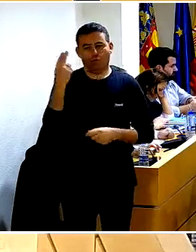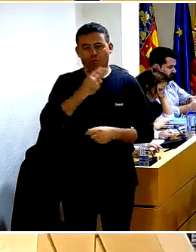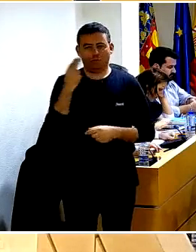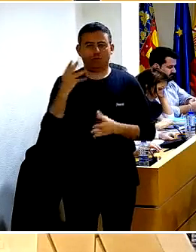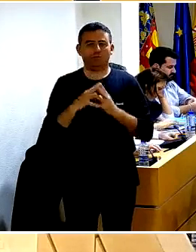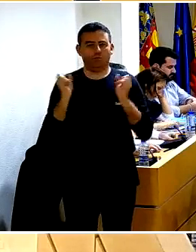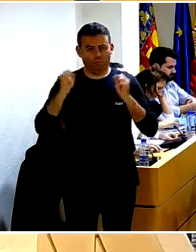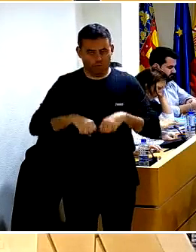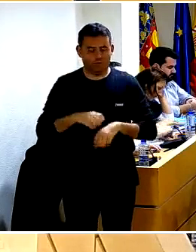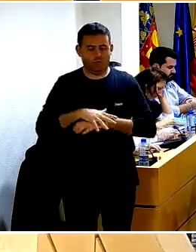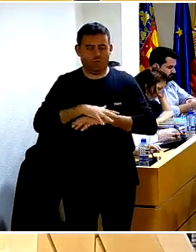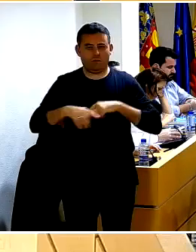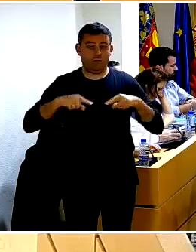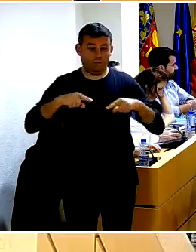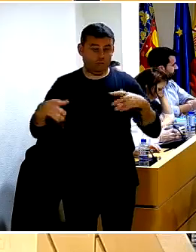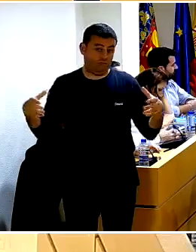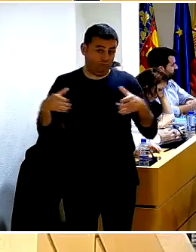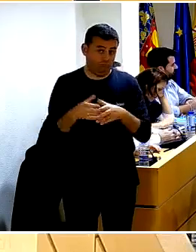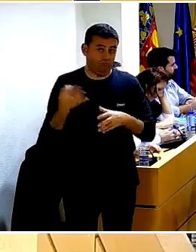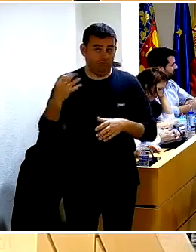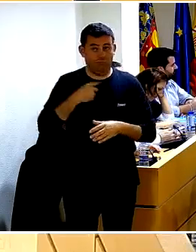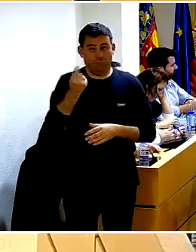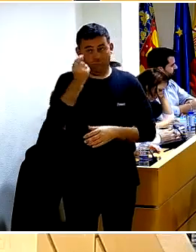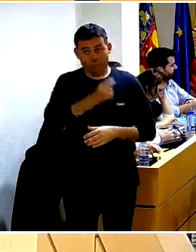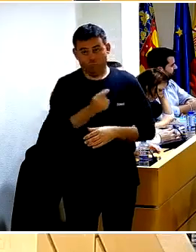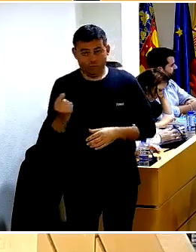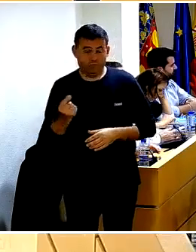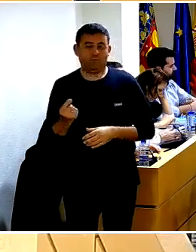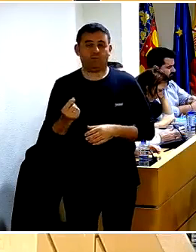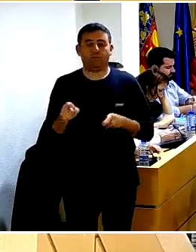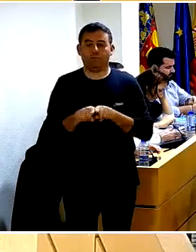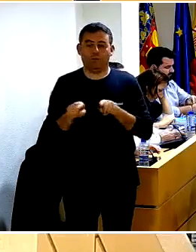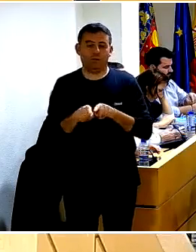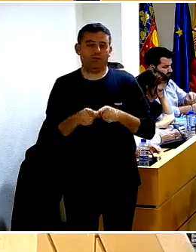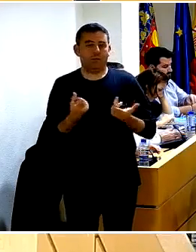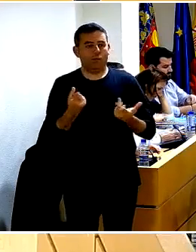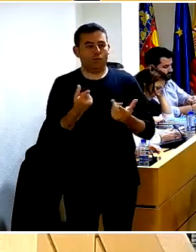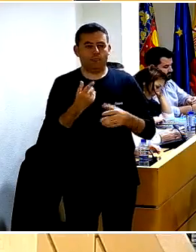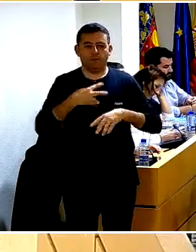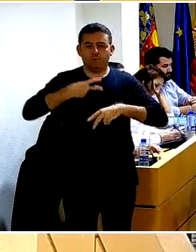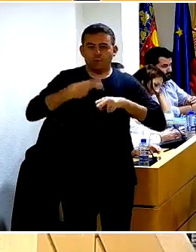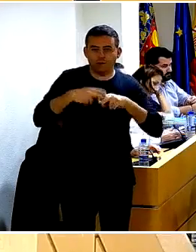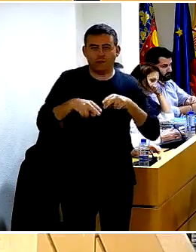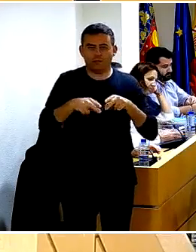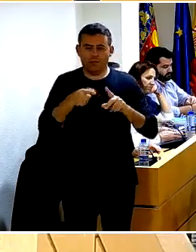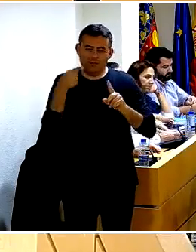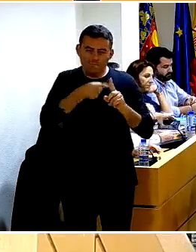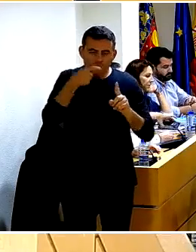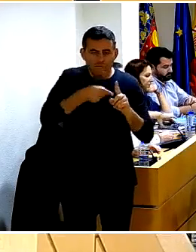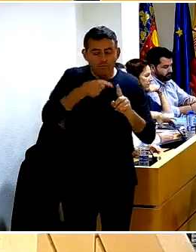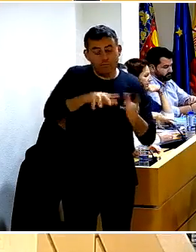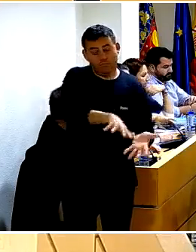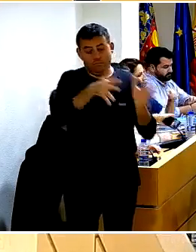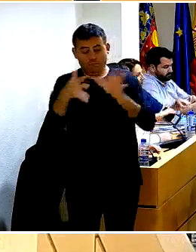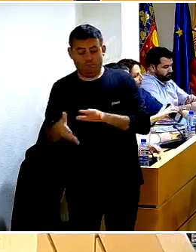Els pressupostos són la traslació a xifres d'unes prioritats polítiques que compartim els dos partits de l'equip de